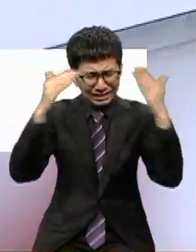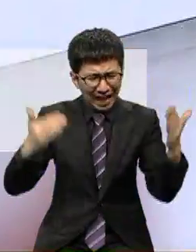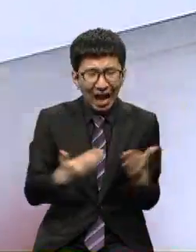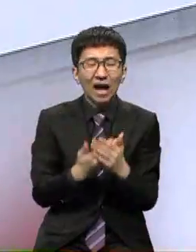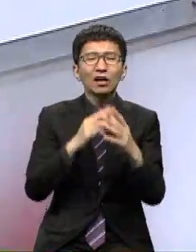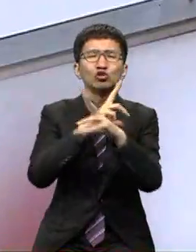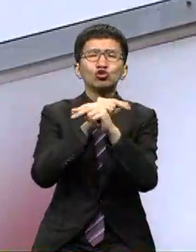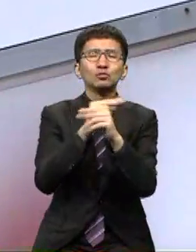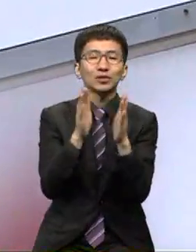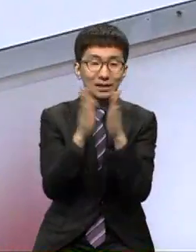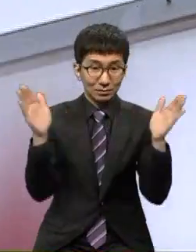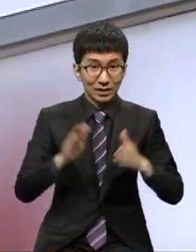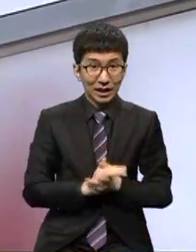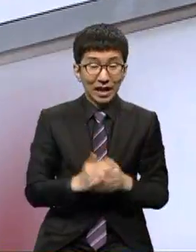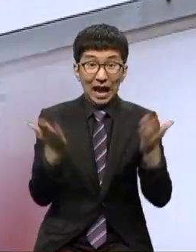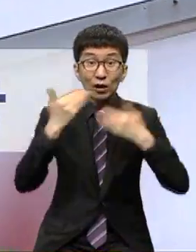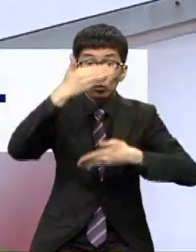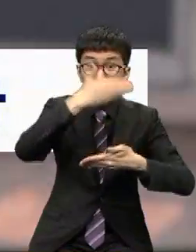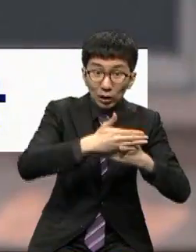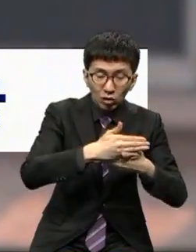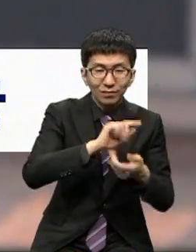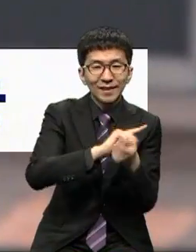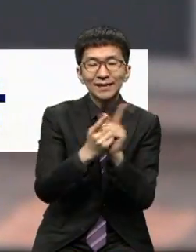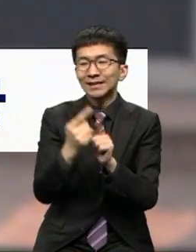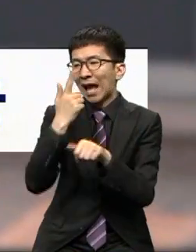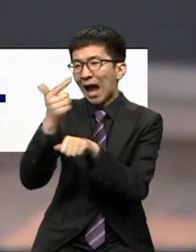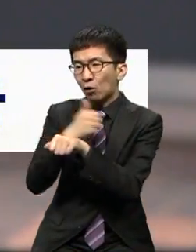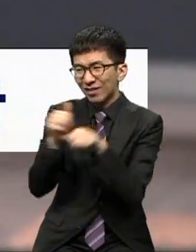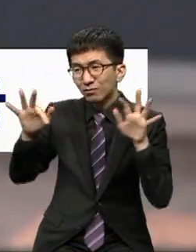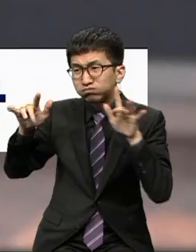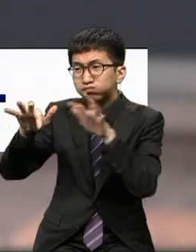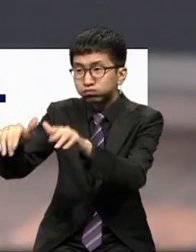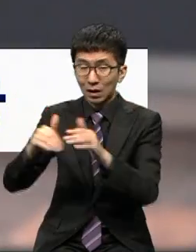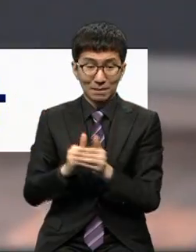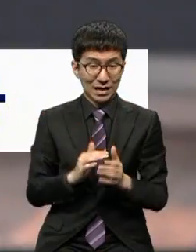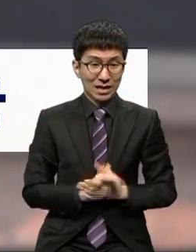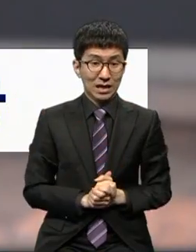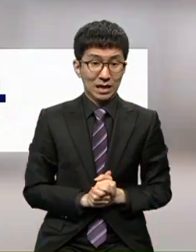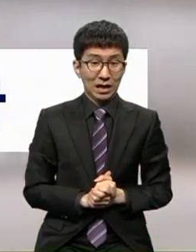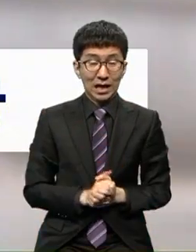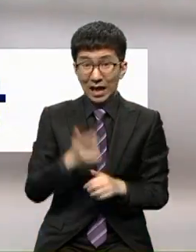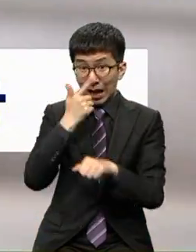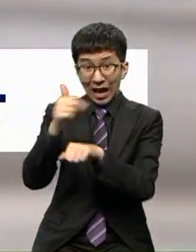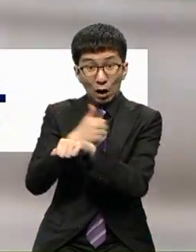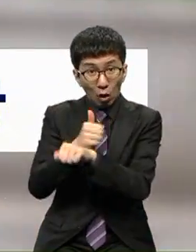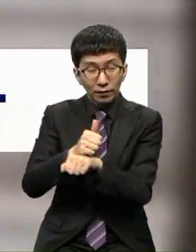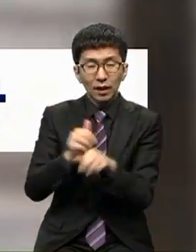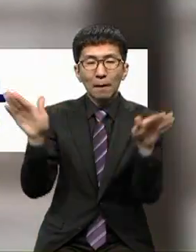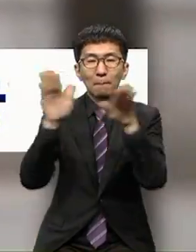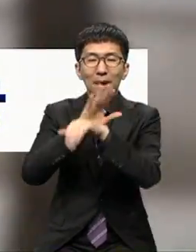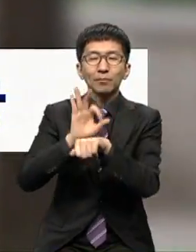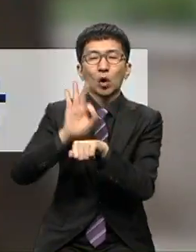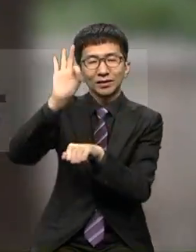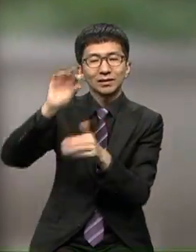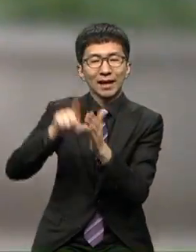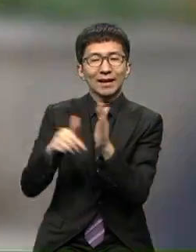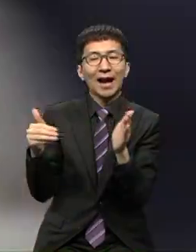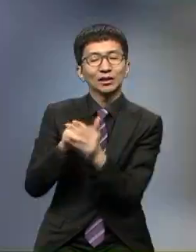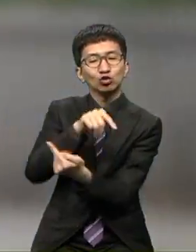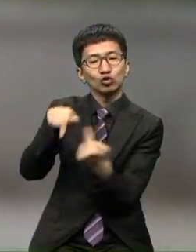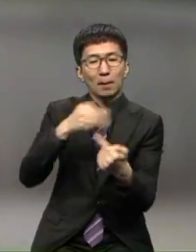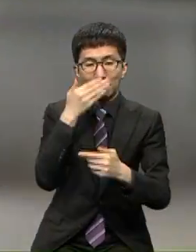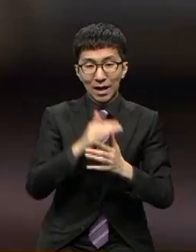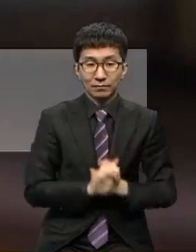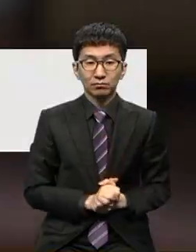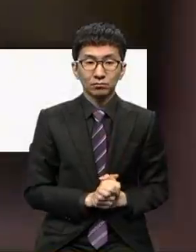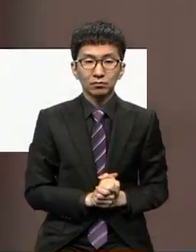돌리고. 학교가 문을 닫자 학생들은 학원으로 몰렸습니다. 다중이용시설인 학원은 밤 10시까지 운영 가능합니다.